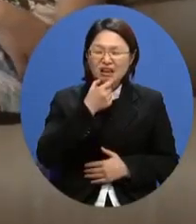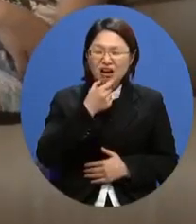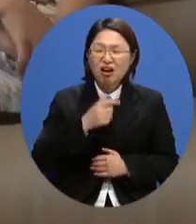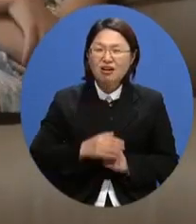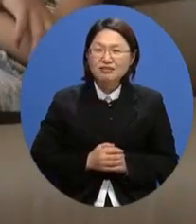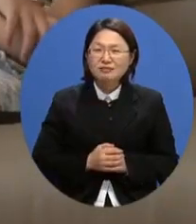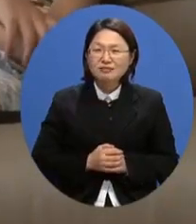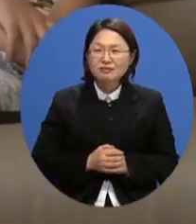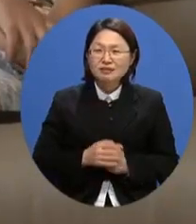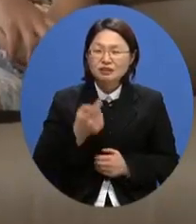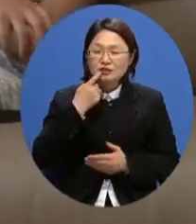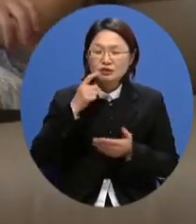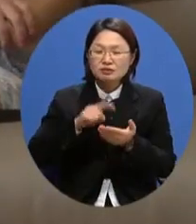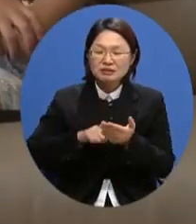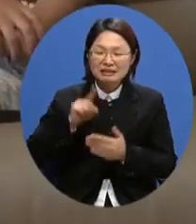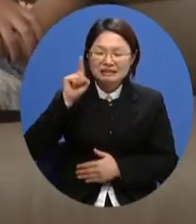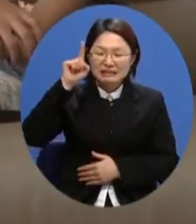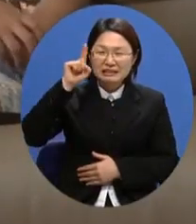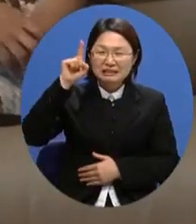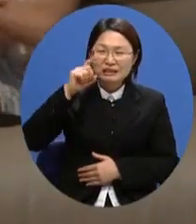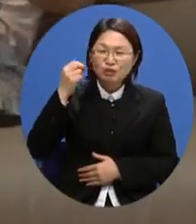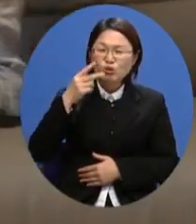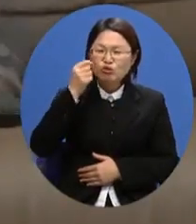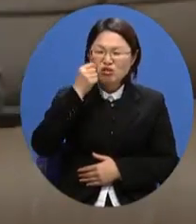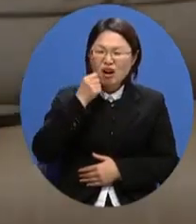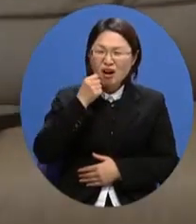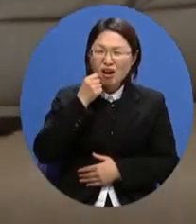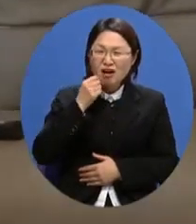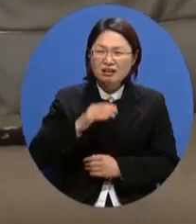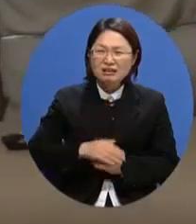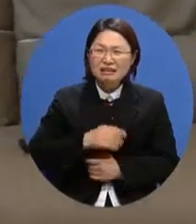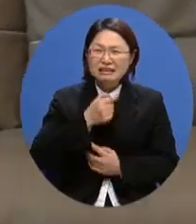쉽게 짜증을 내고. 너 오라?